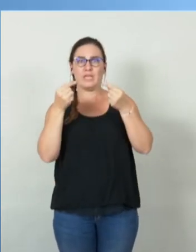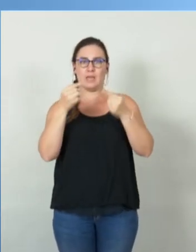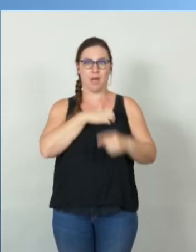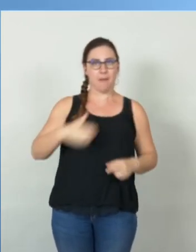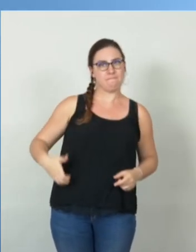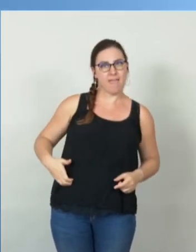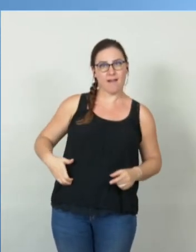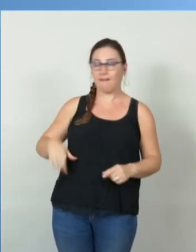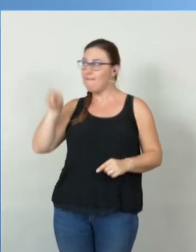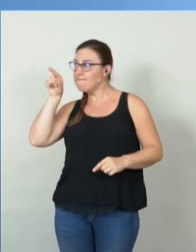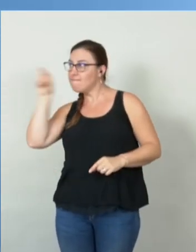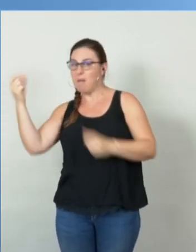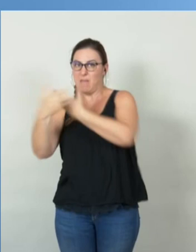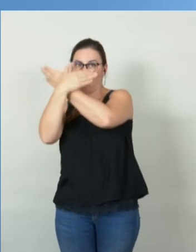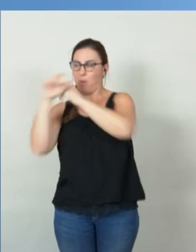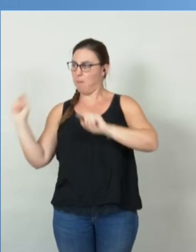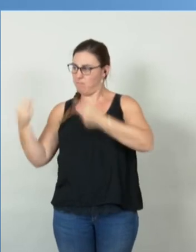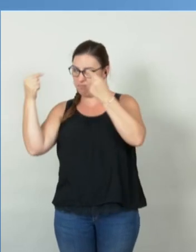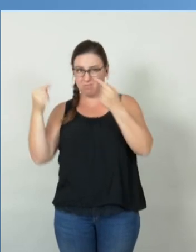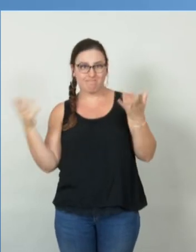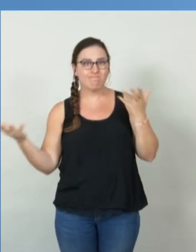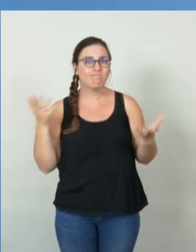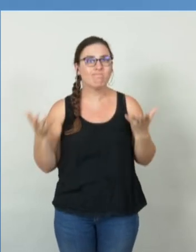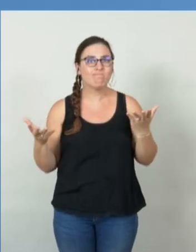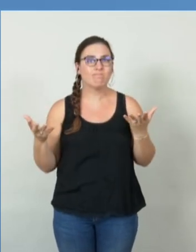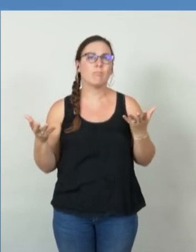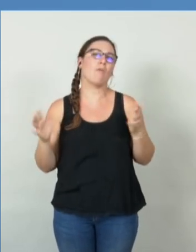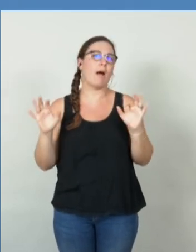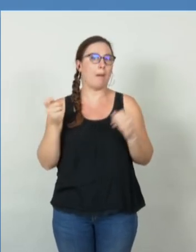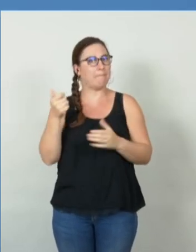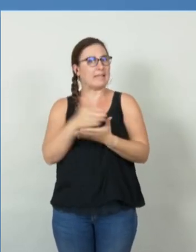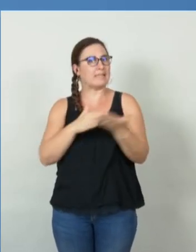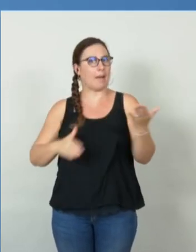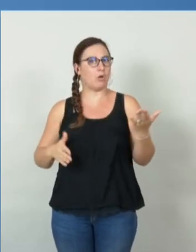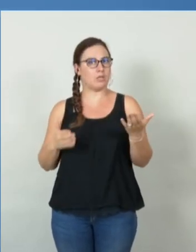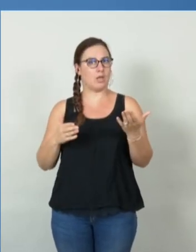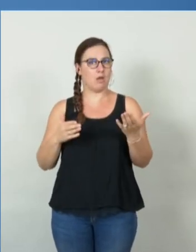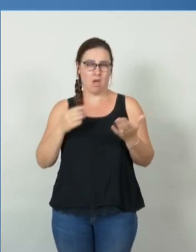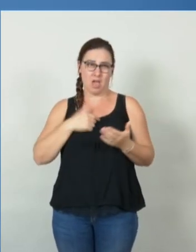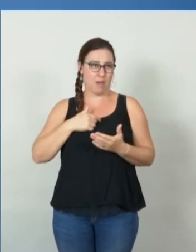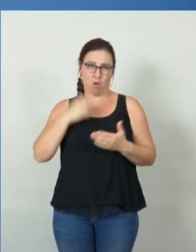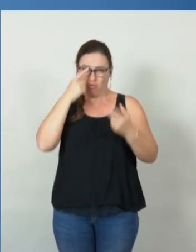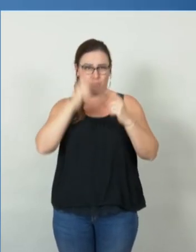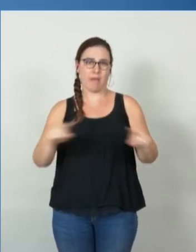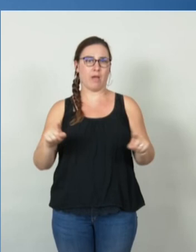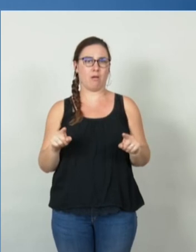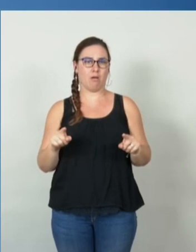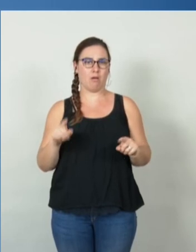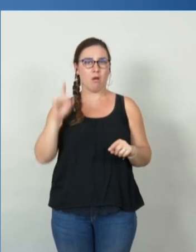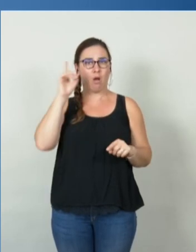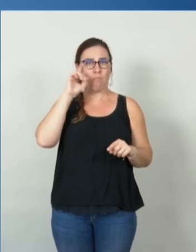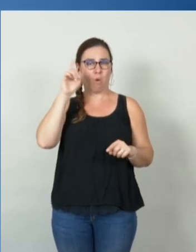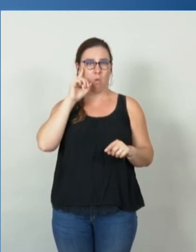avec sa métropole en tout cas en partie et je dénonce cette situation là car cette forme de